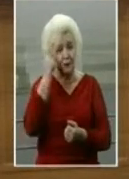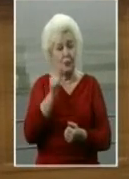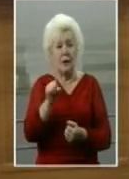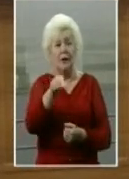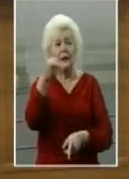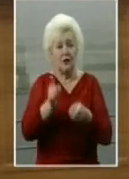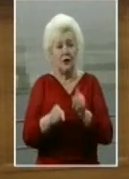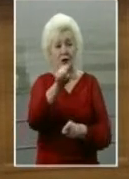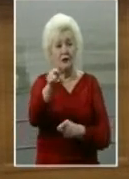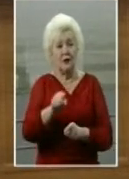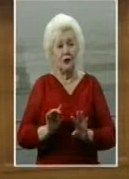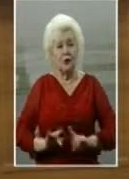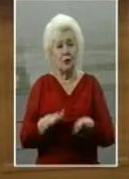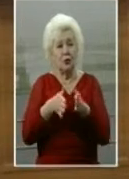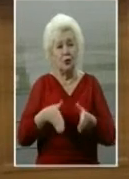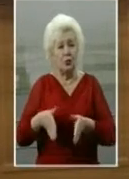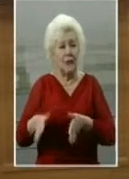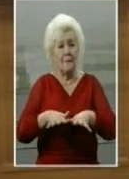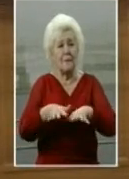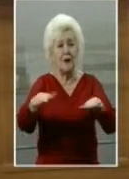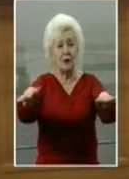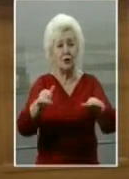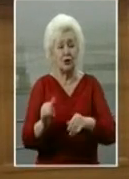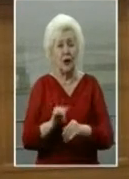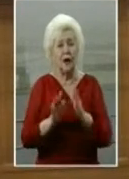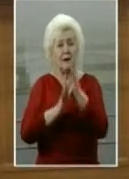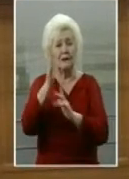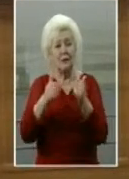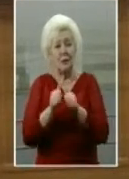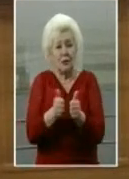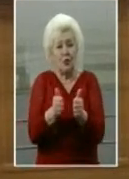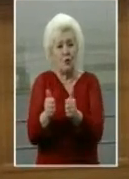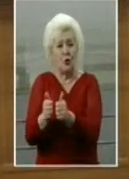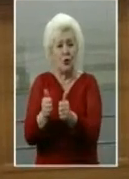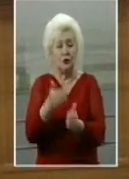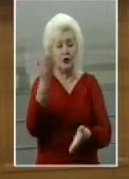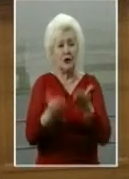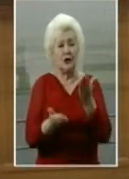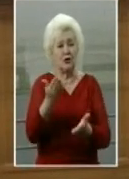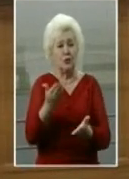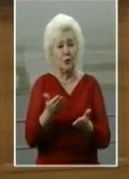дійсно там проходить мережа від свердловини з гідропарку поруч. І якщо